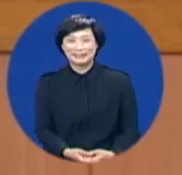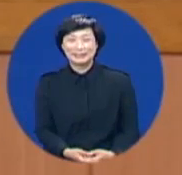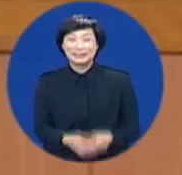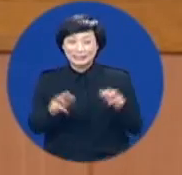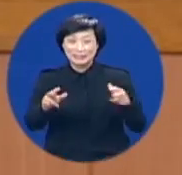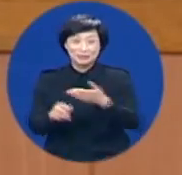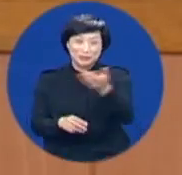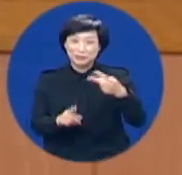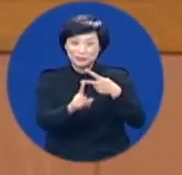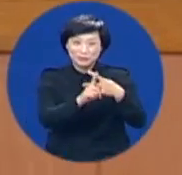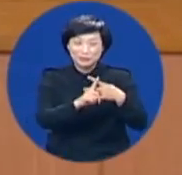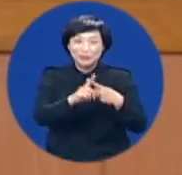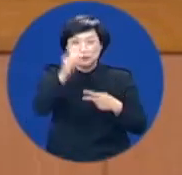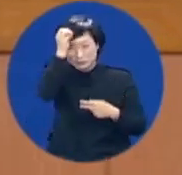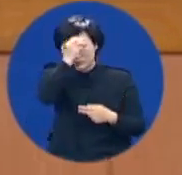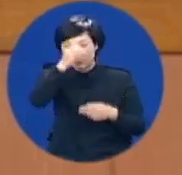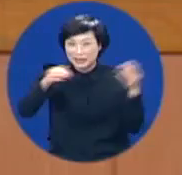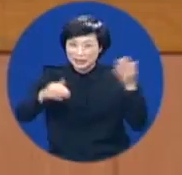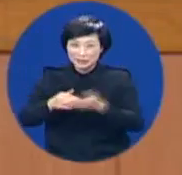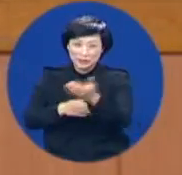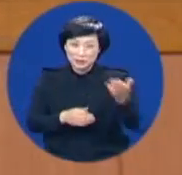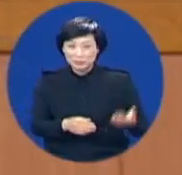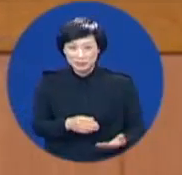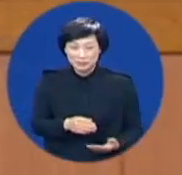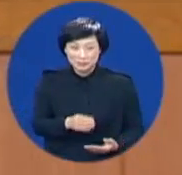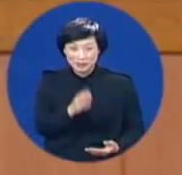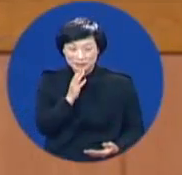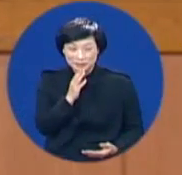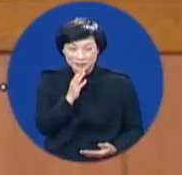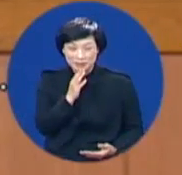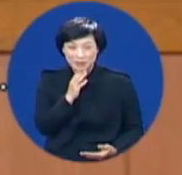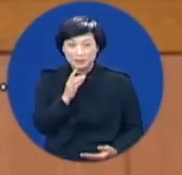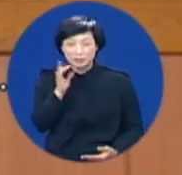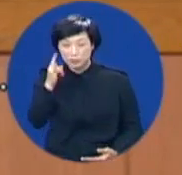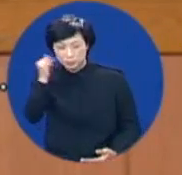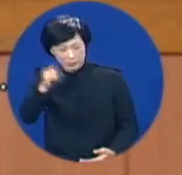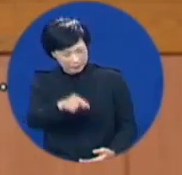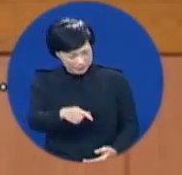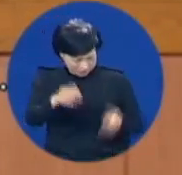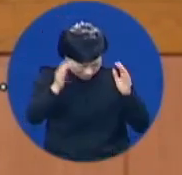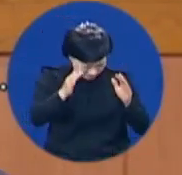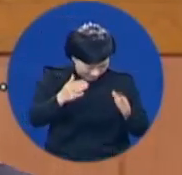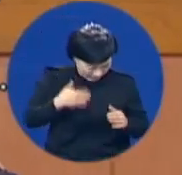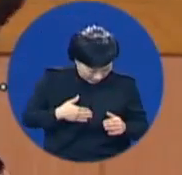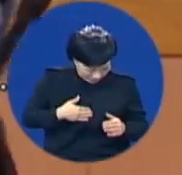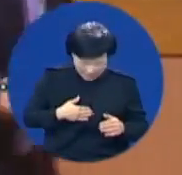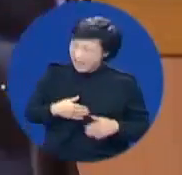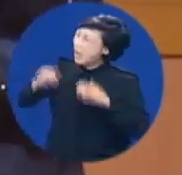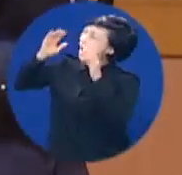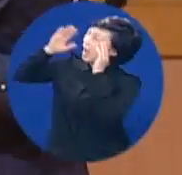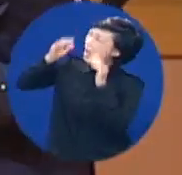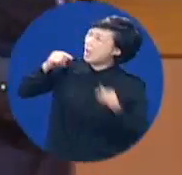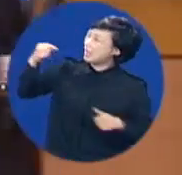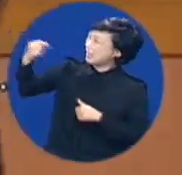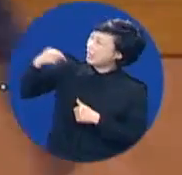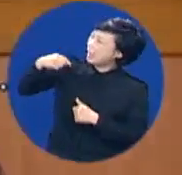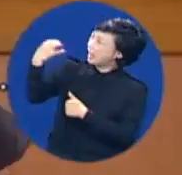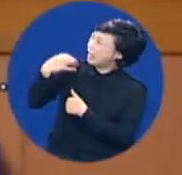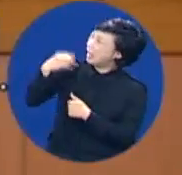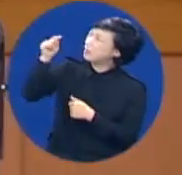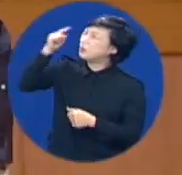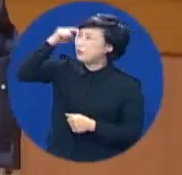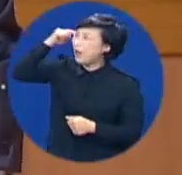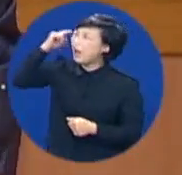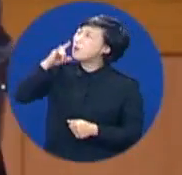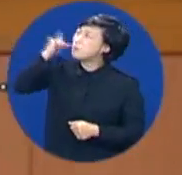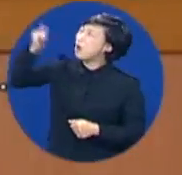중학교, 고등학교 학생들 너 공부 좀 해라. 공부! 공부! 아니,